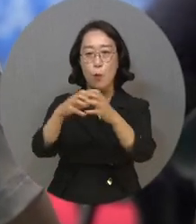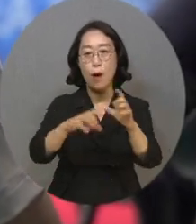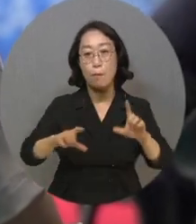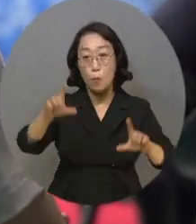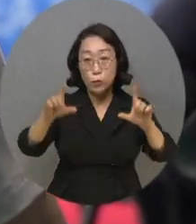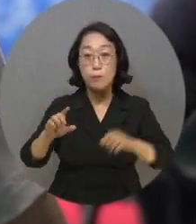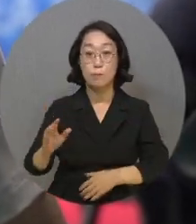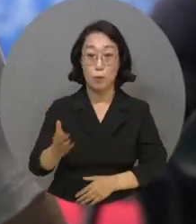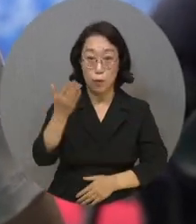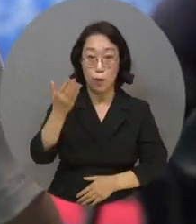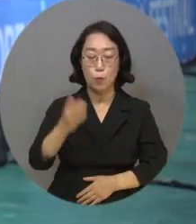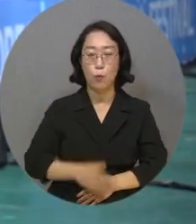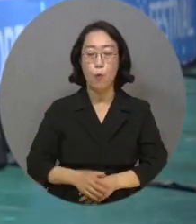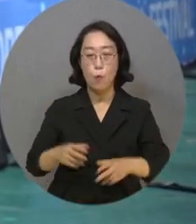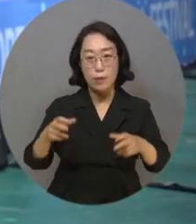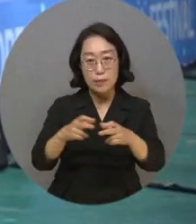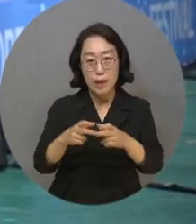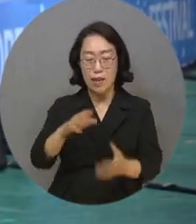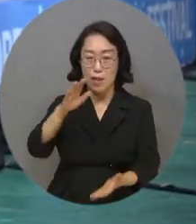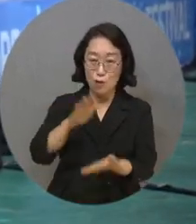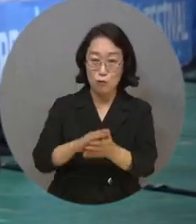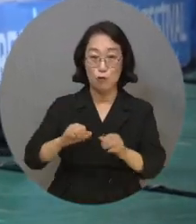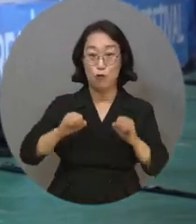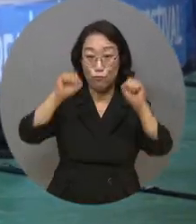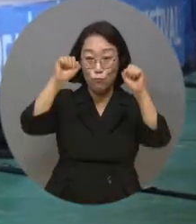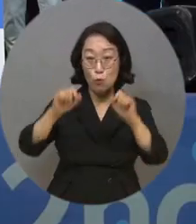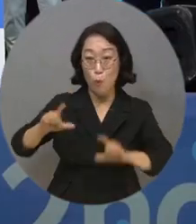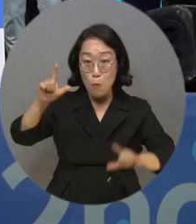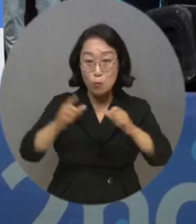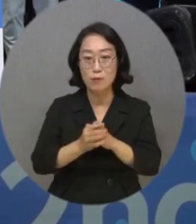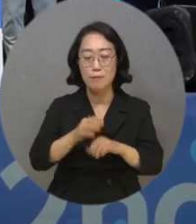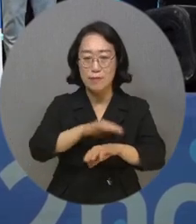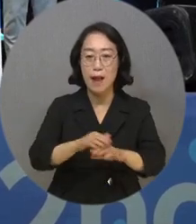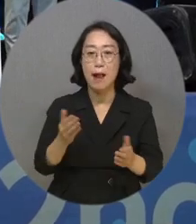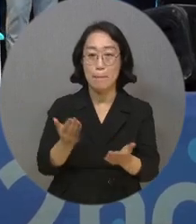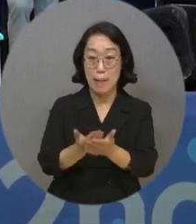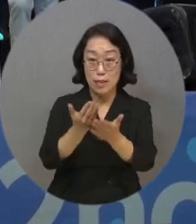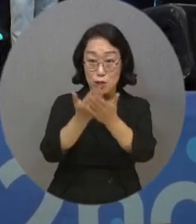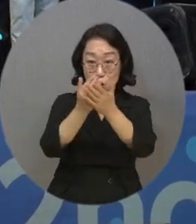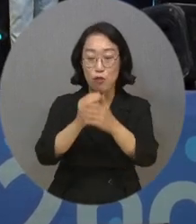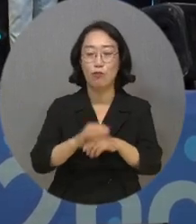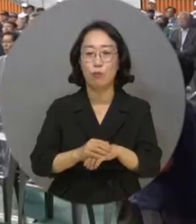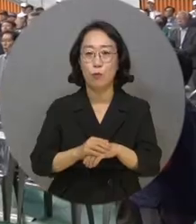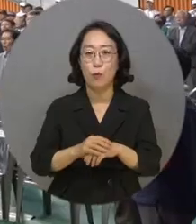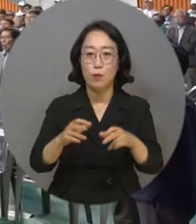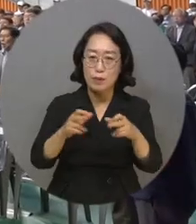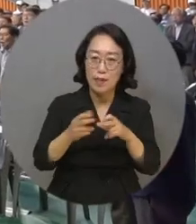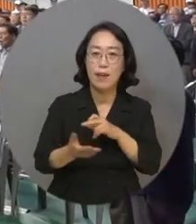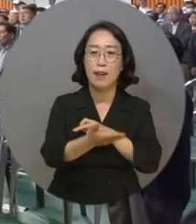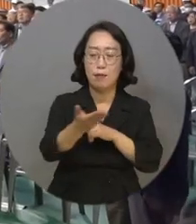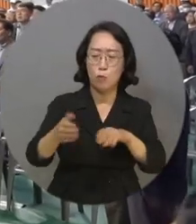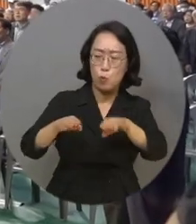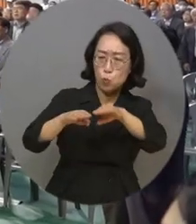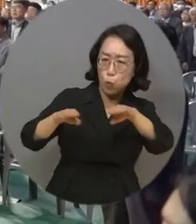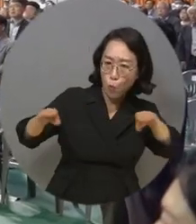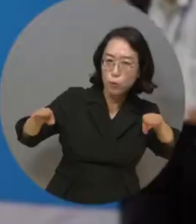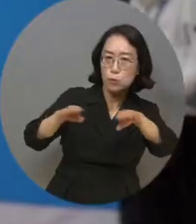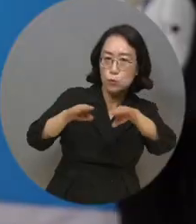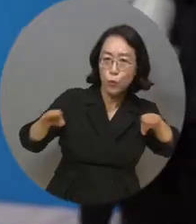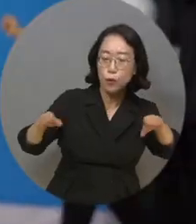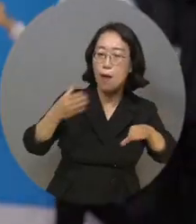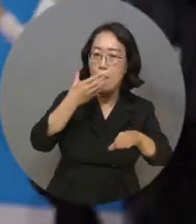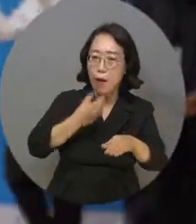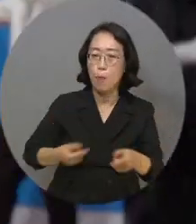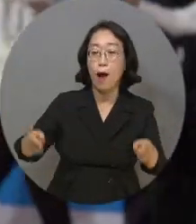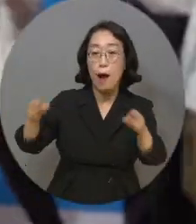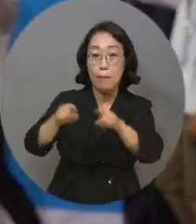되고, 장애인 선수단의 열정을 통해 장애인 체육의 성장과 발전, 그리고 장애인들이 동등한 기회와 행복을 함께